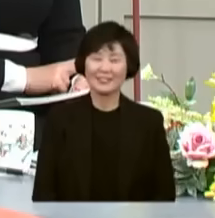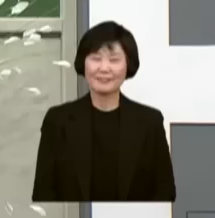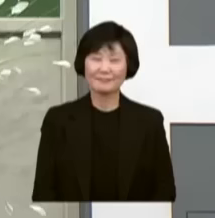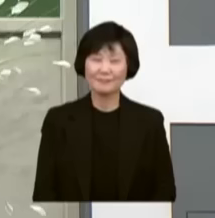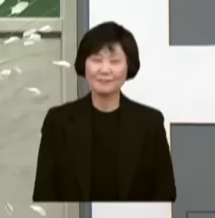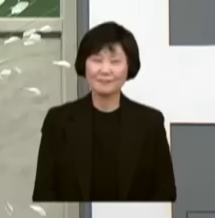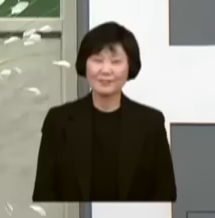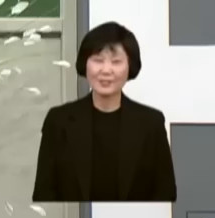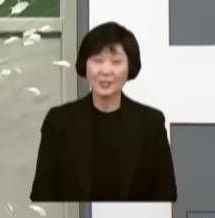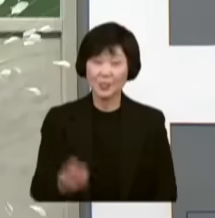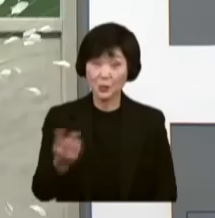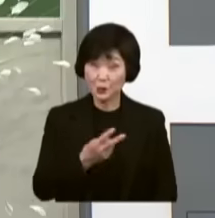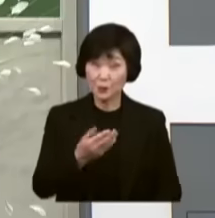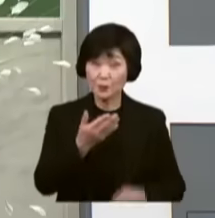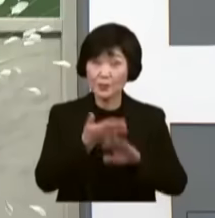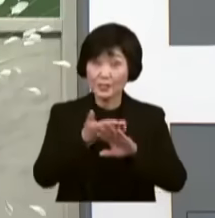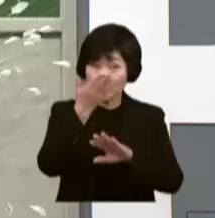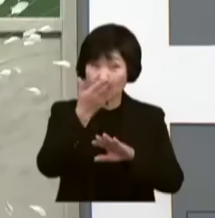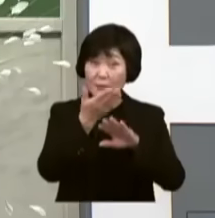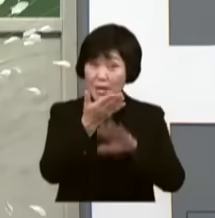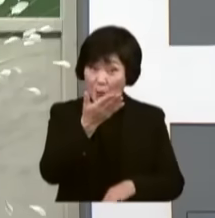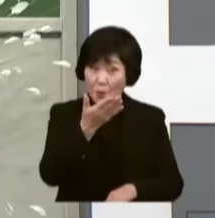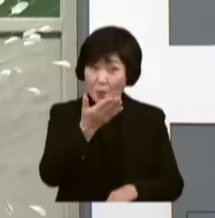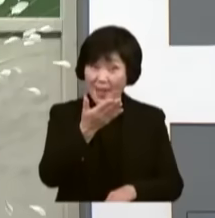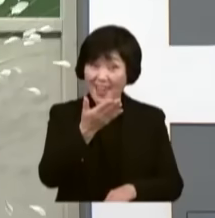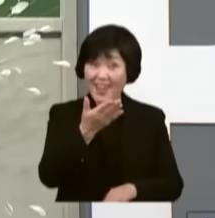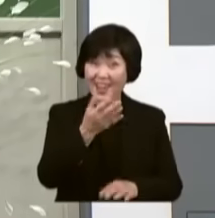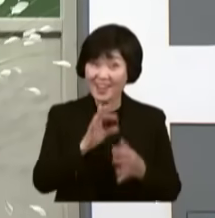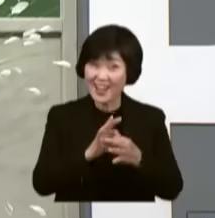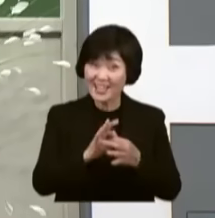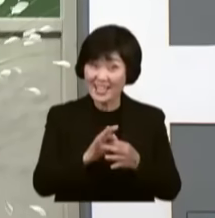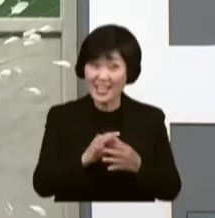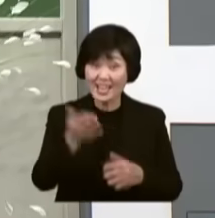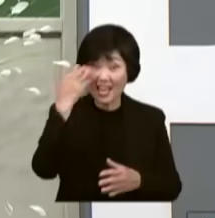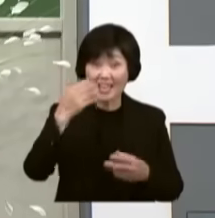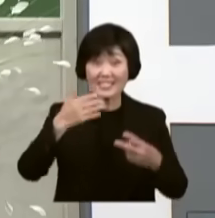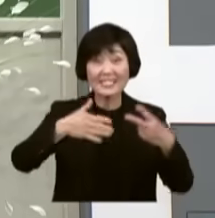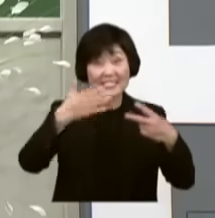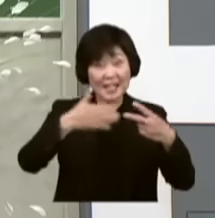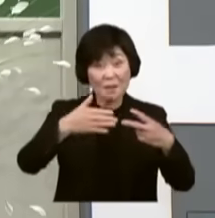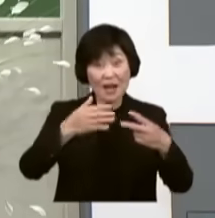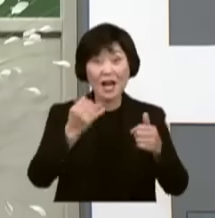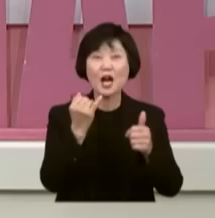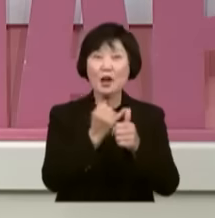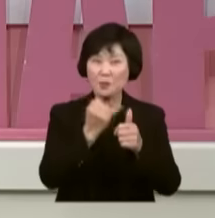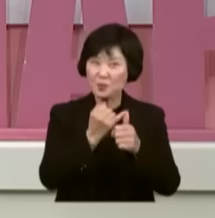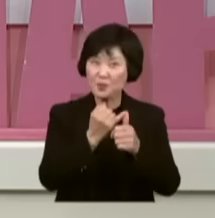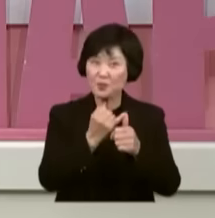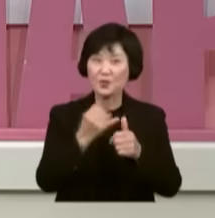뭐 선후배 직접 관계고 그러니까. 저도 뭐. 부부로 같이 또 했었어 가지고. 부부로 또 많지만 제일